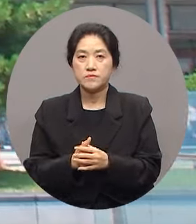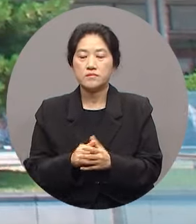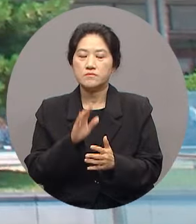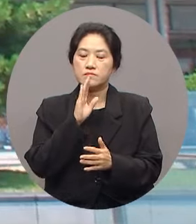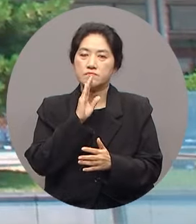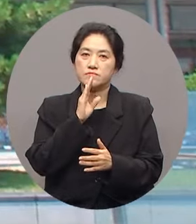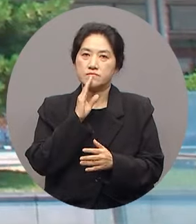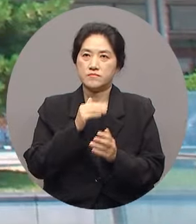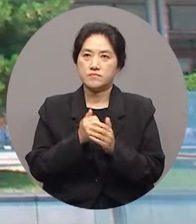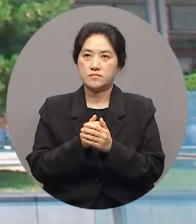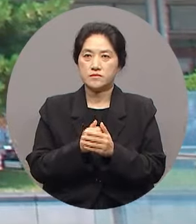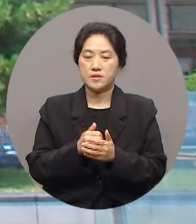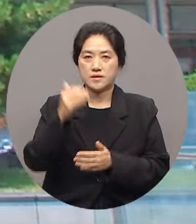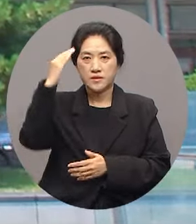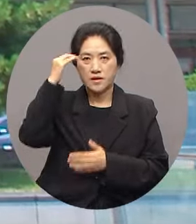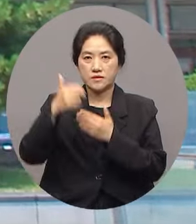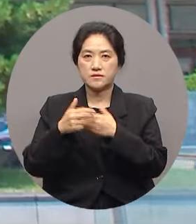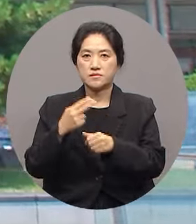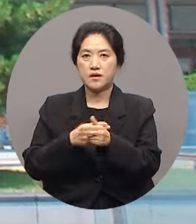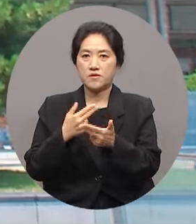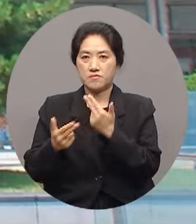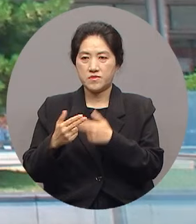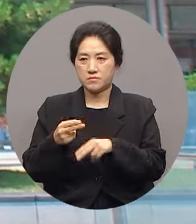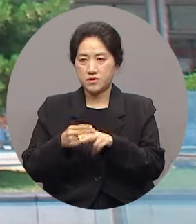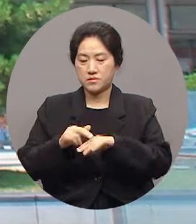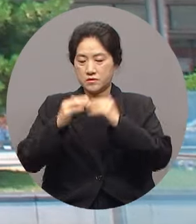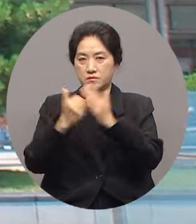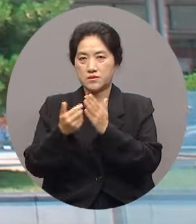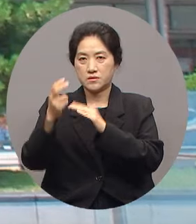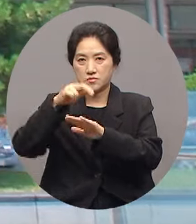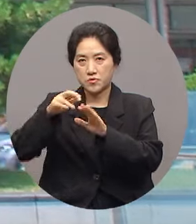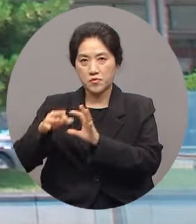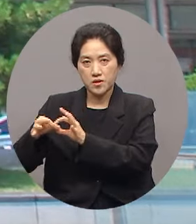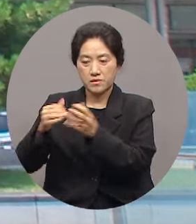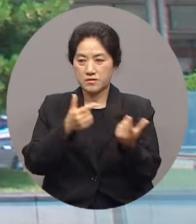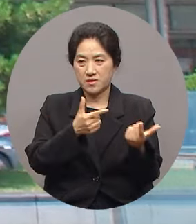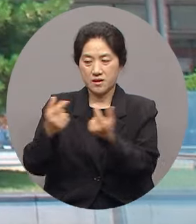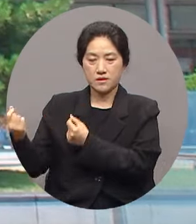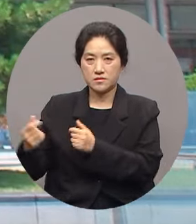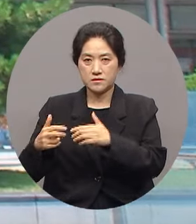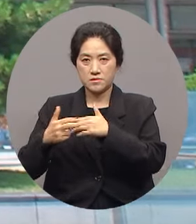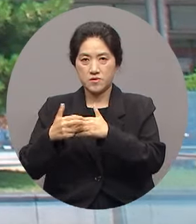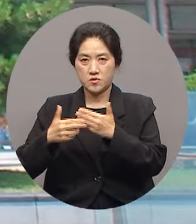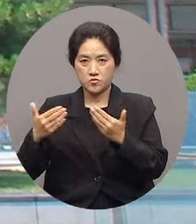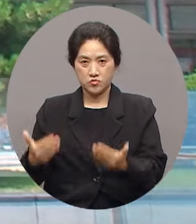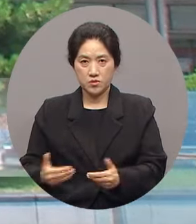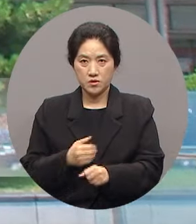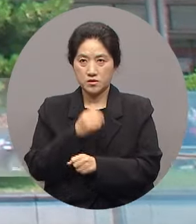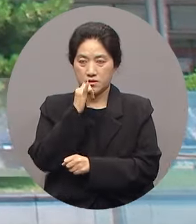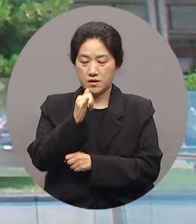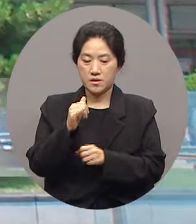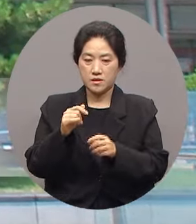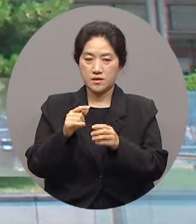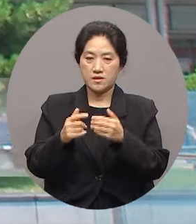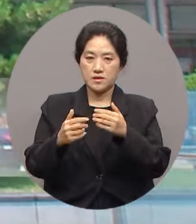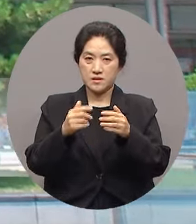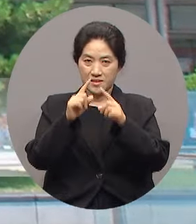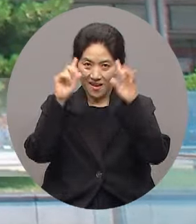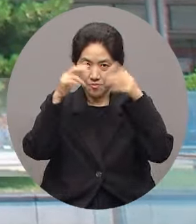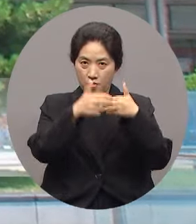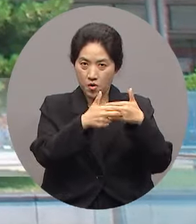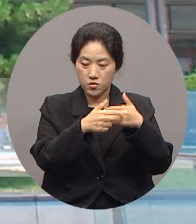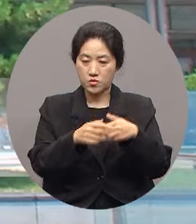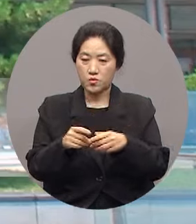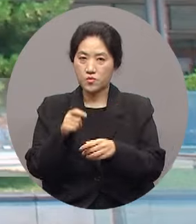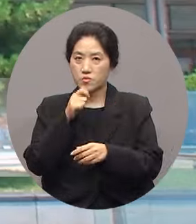네, 그렇습니다. 대한의사협회 주도로 전체 의료계가 오늘 하루 집단 휴진에 들어갑니다. 주요 대학병원을 비롯해